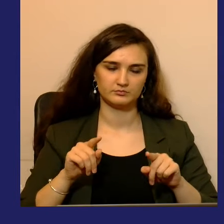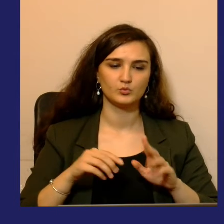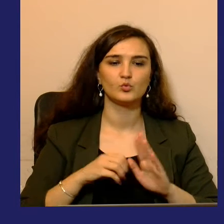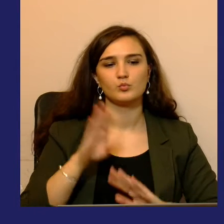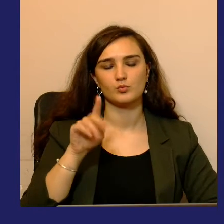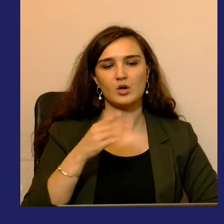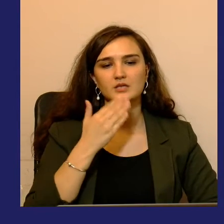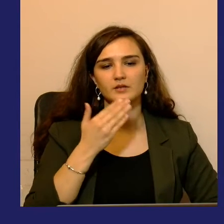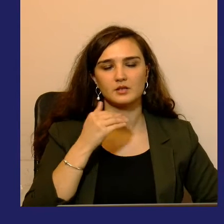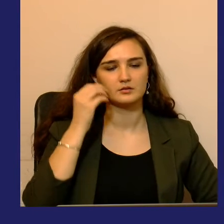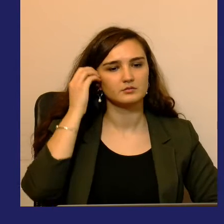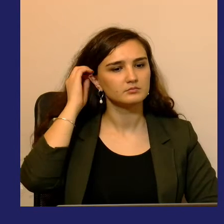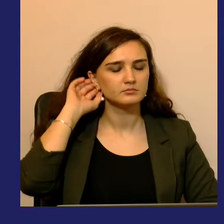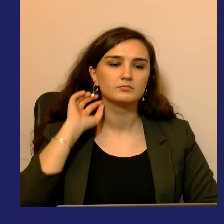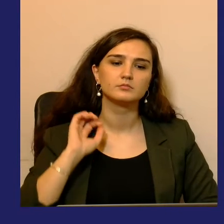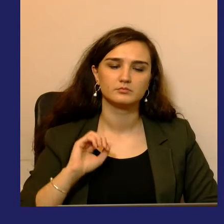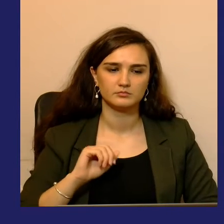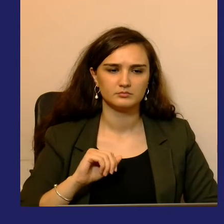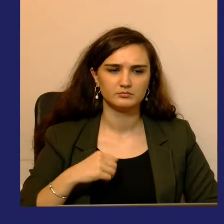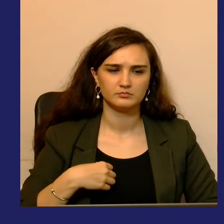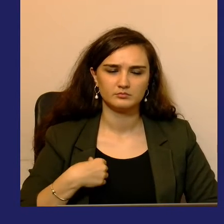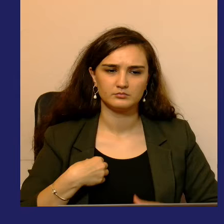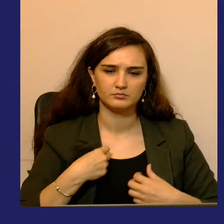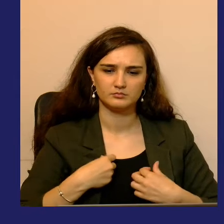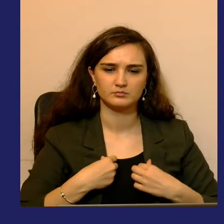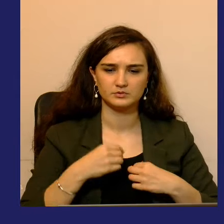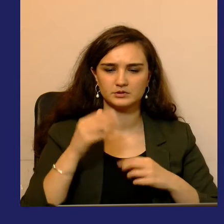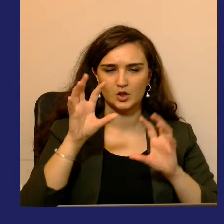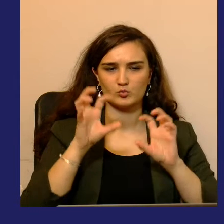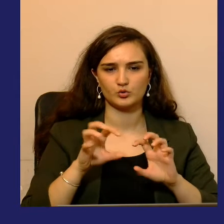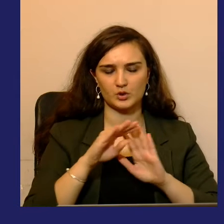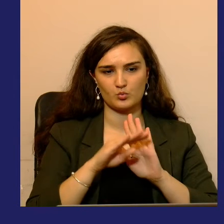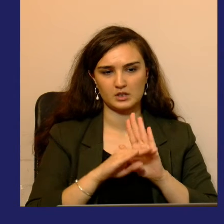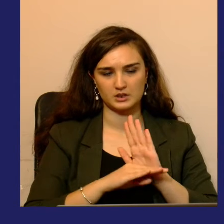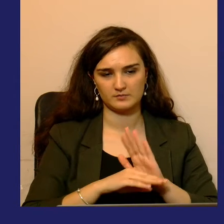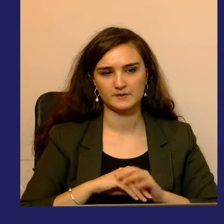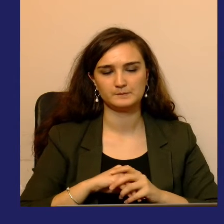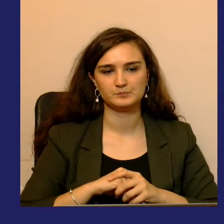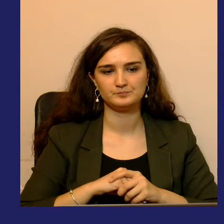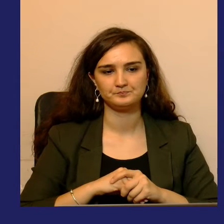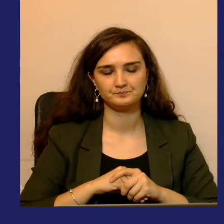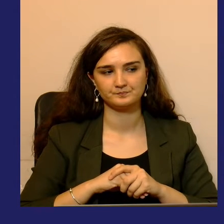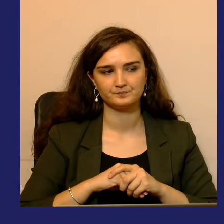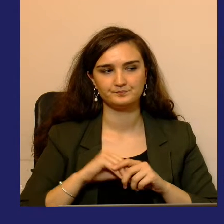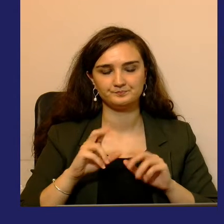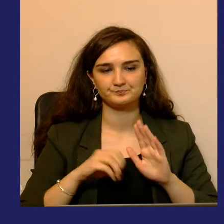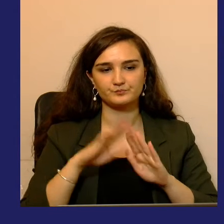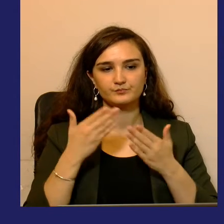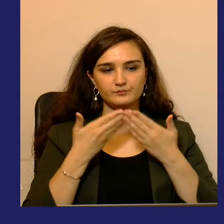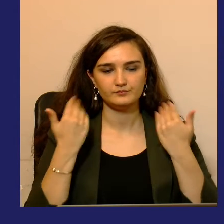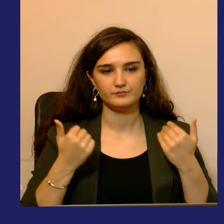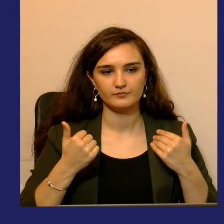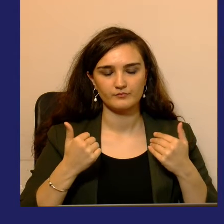უფრო ადვილად დასპტომოდა საკანონმდებლო რეგულაციებს და უფრო